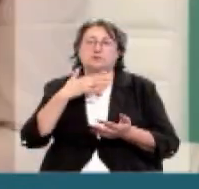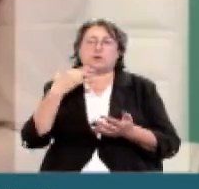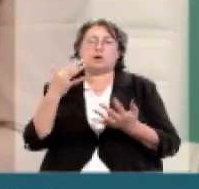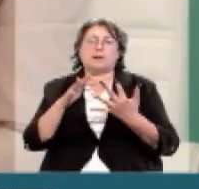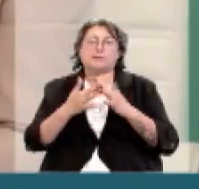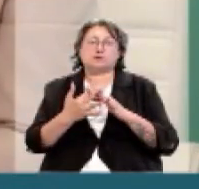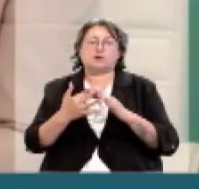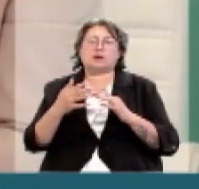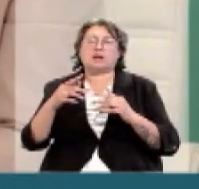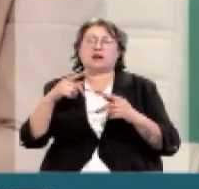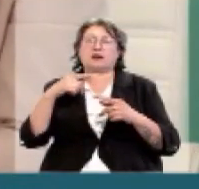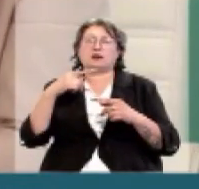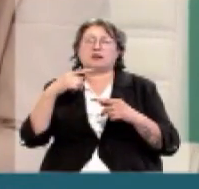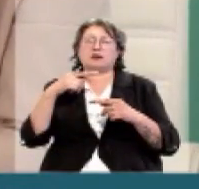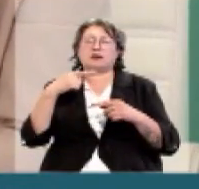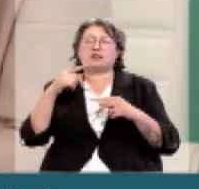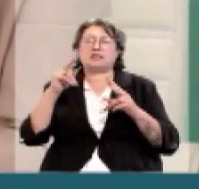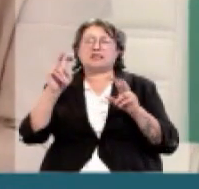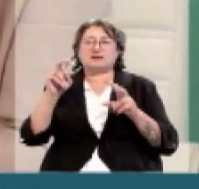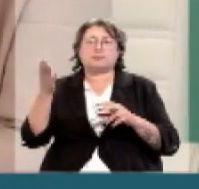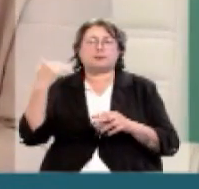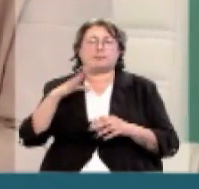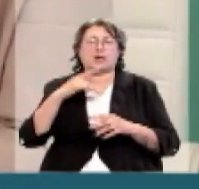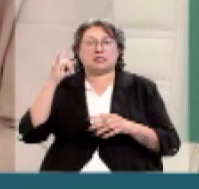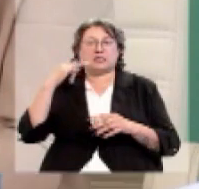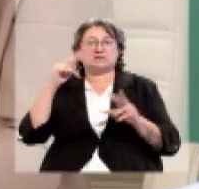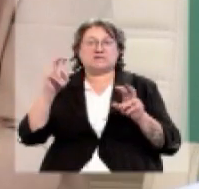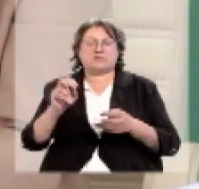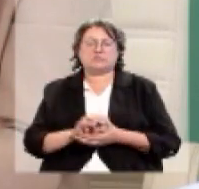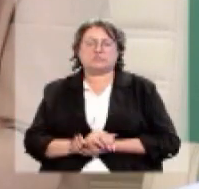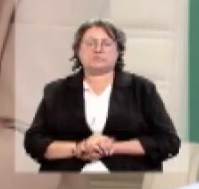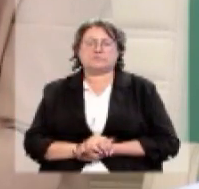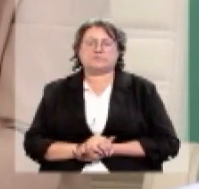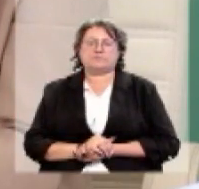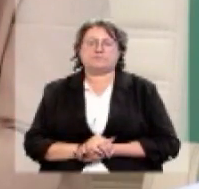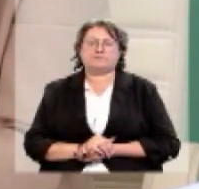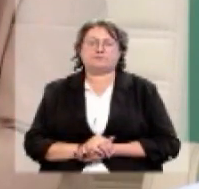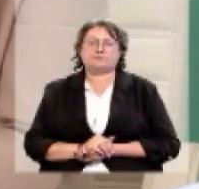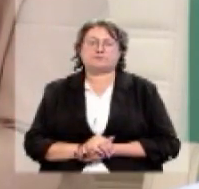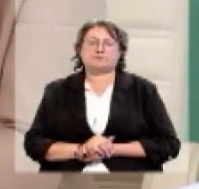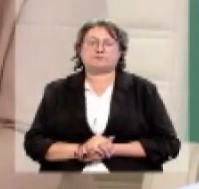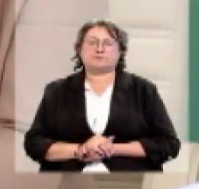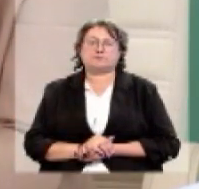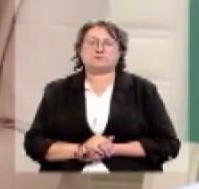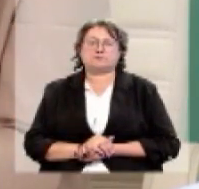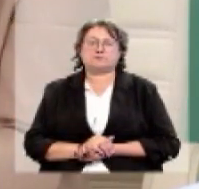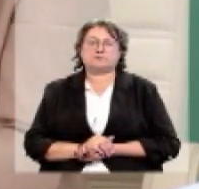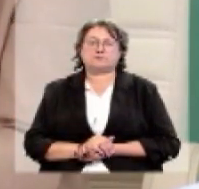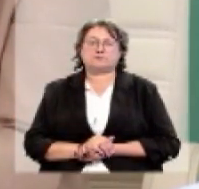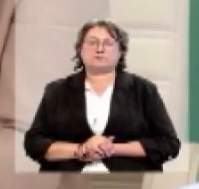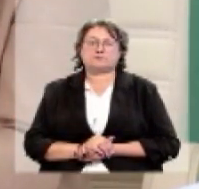алуан. Корейский мосттан өтіп бара жатып, мынау Заречный поселкесіне өтіп баратқан кезде қаншама көшенің былай-былай аттары